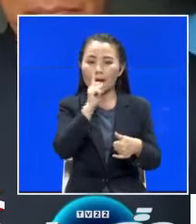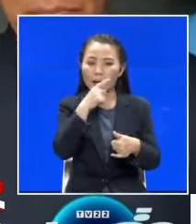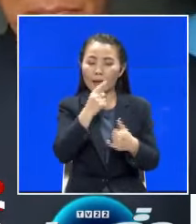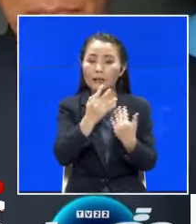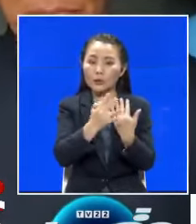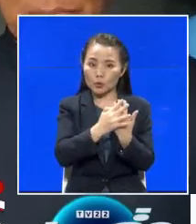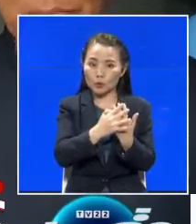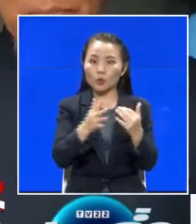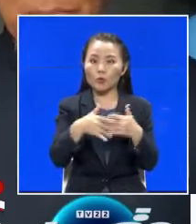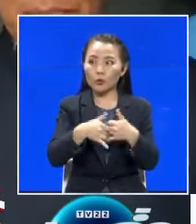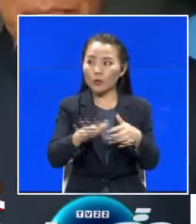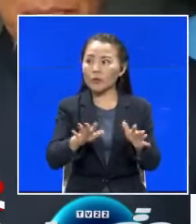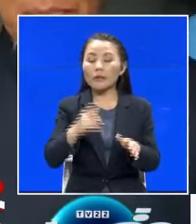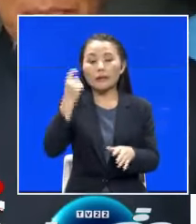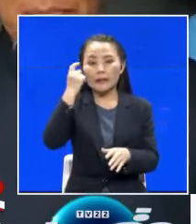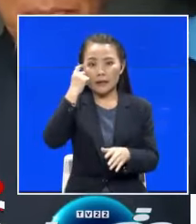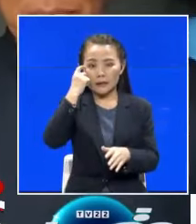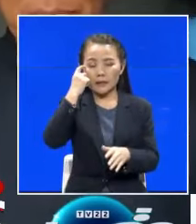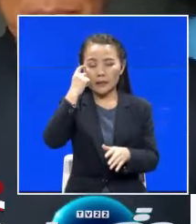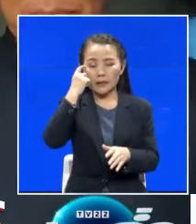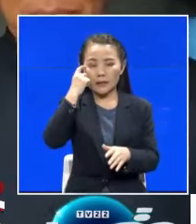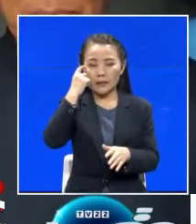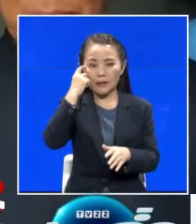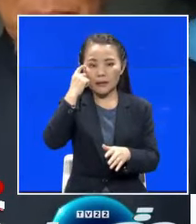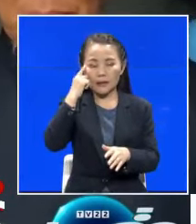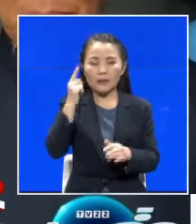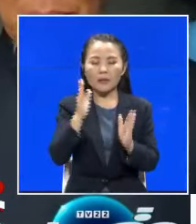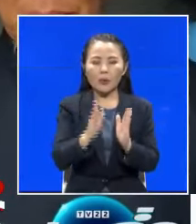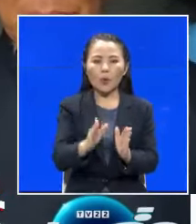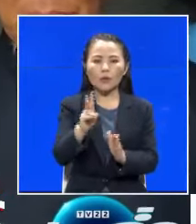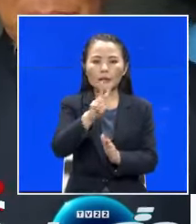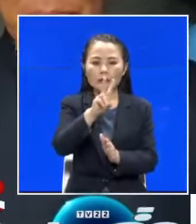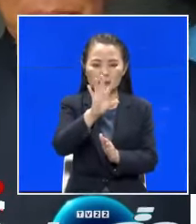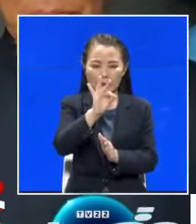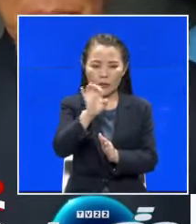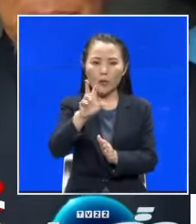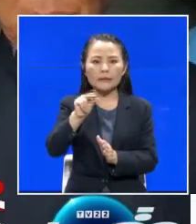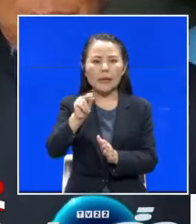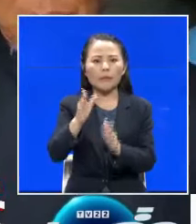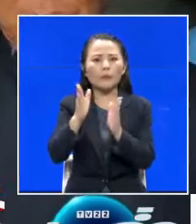นี้อาจจะต่างกว่าครบ930กว่าคน